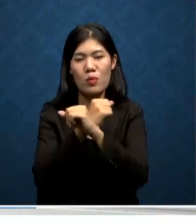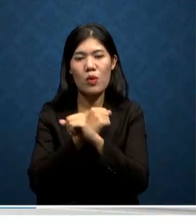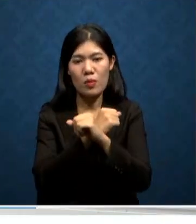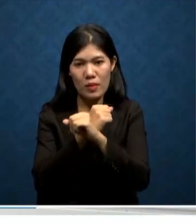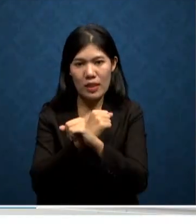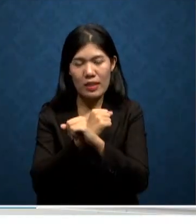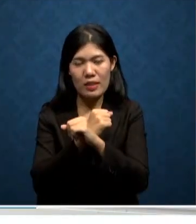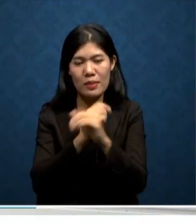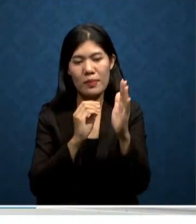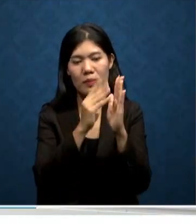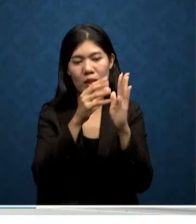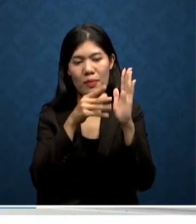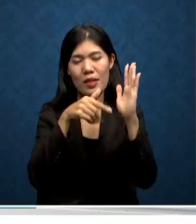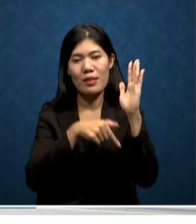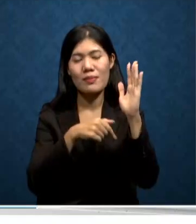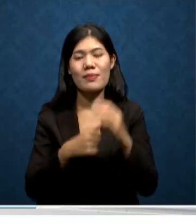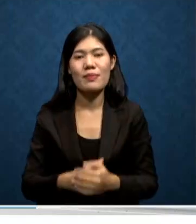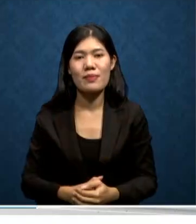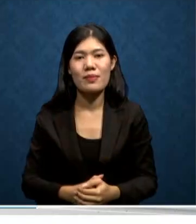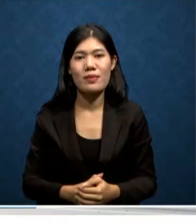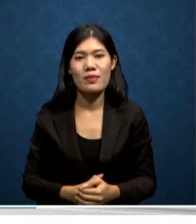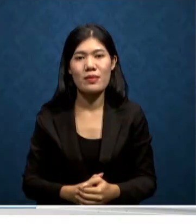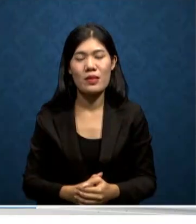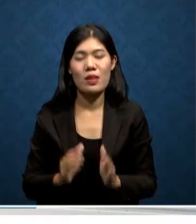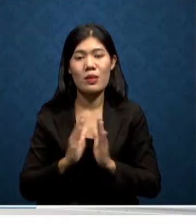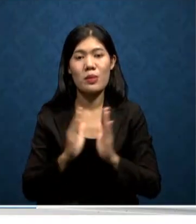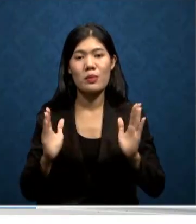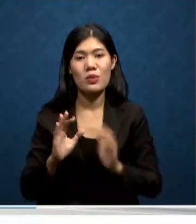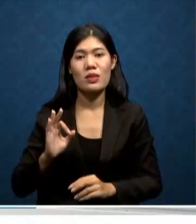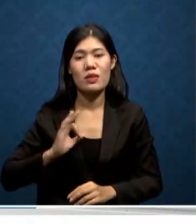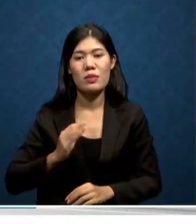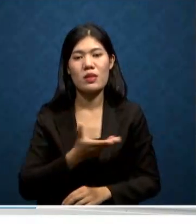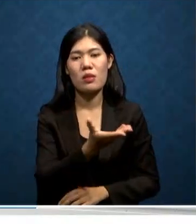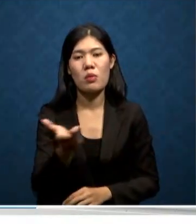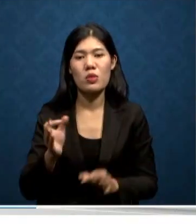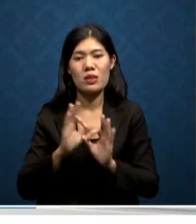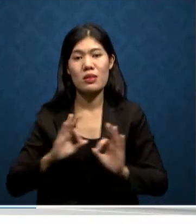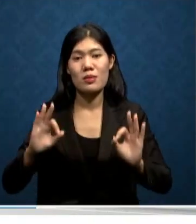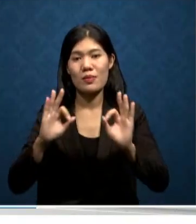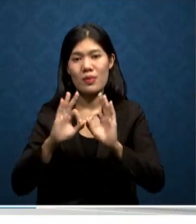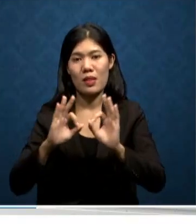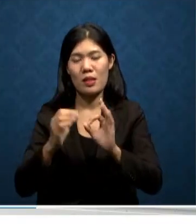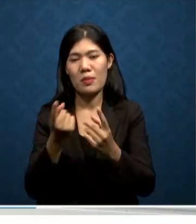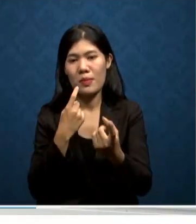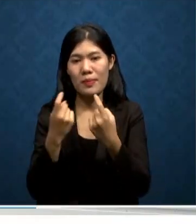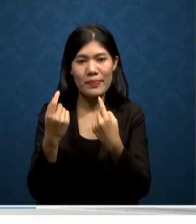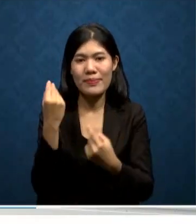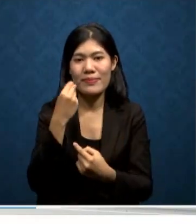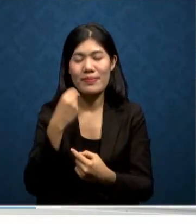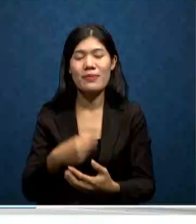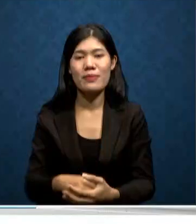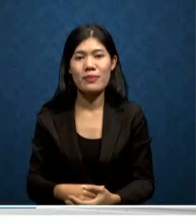ต้องขอบคุณที่สมาชิกทุกท่านให้ความสำคัญคอยซักถามนะครับ